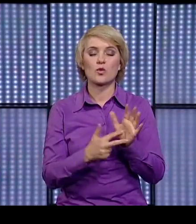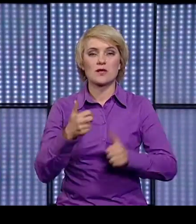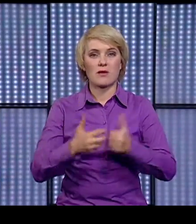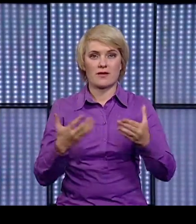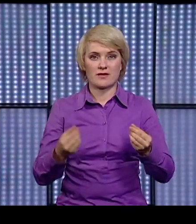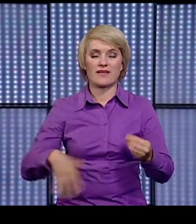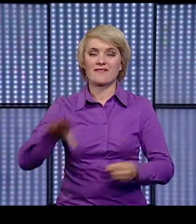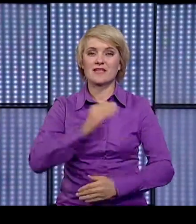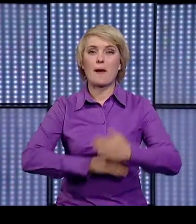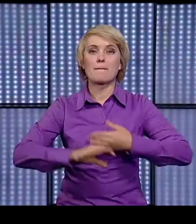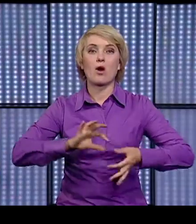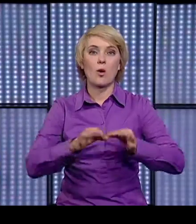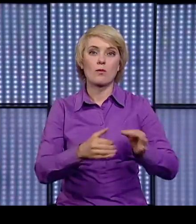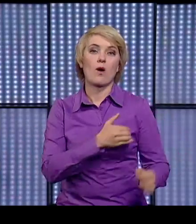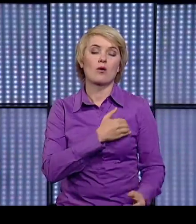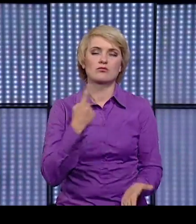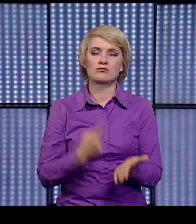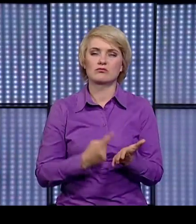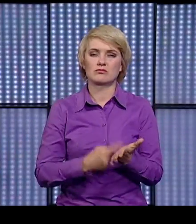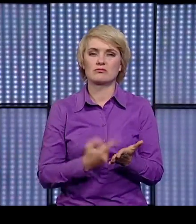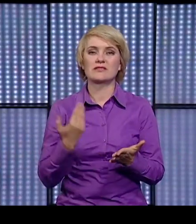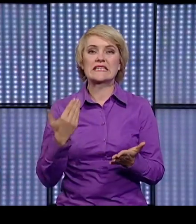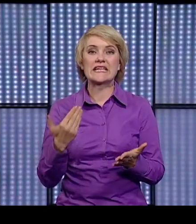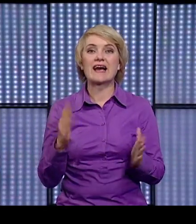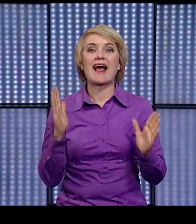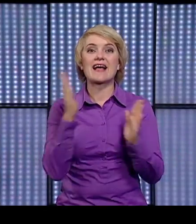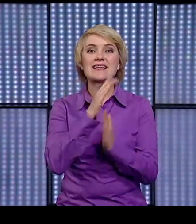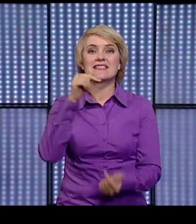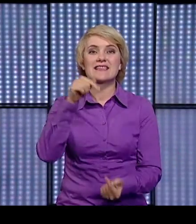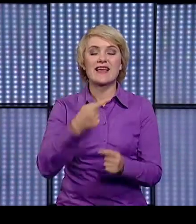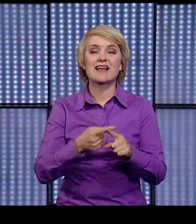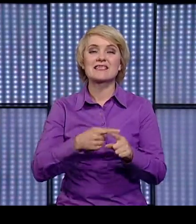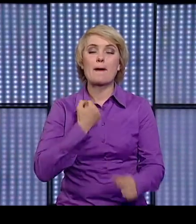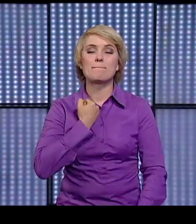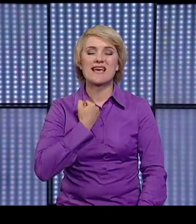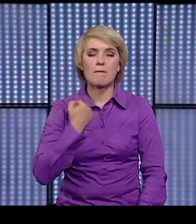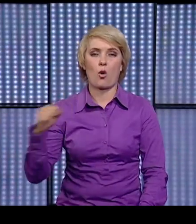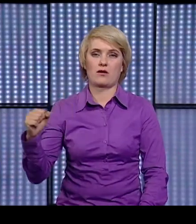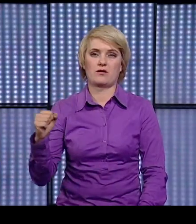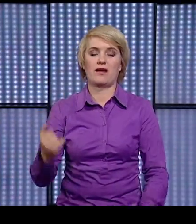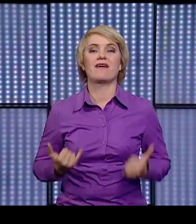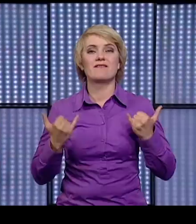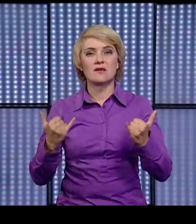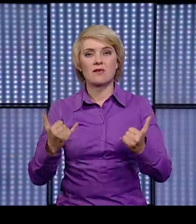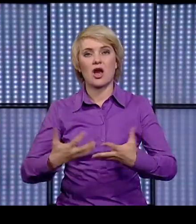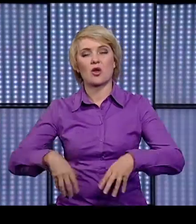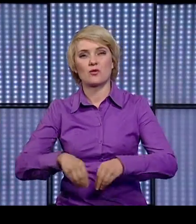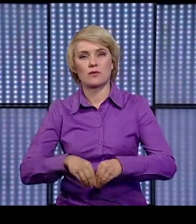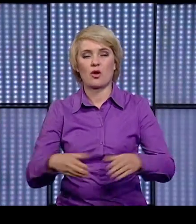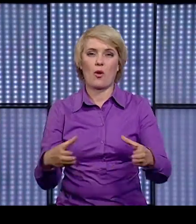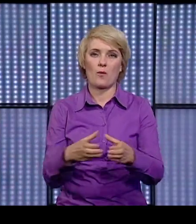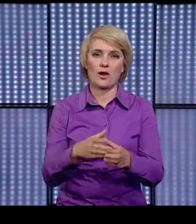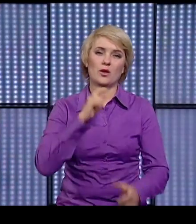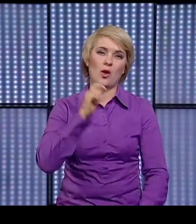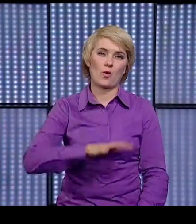паралімпійці сповнені бажання довести, що їхня стихія – це перемоги в ім'я родини, команди та рідної України. Дивіться Паралімпіаду на